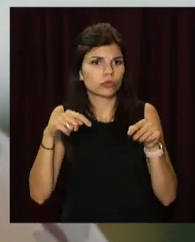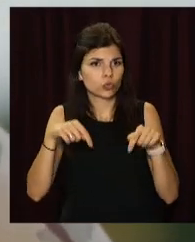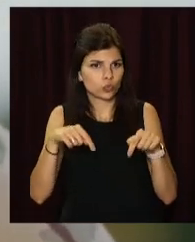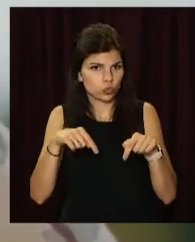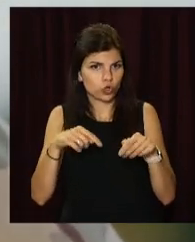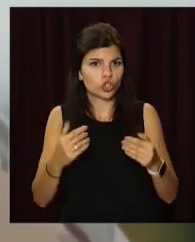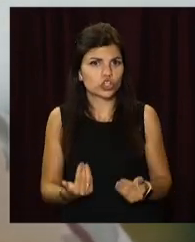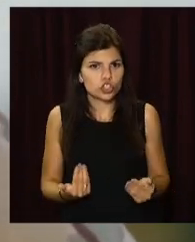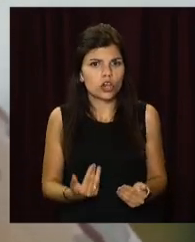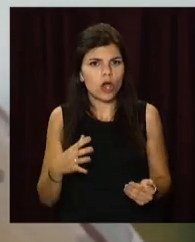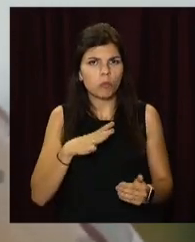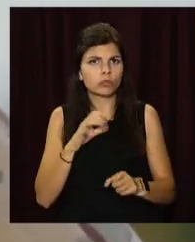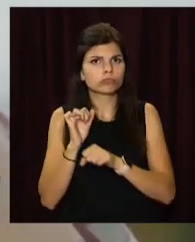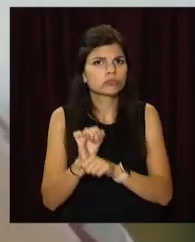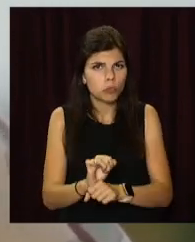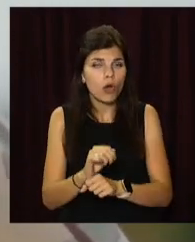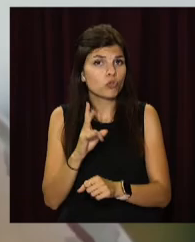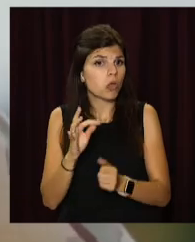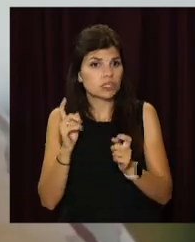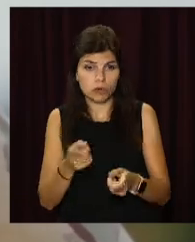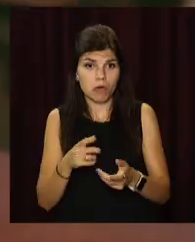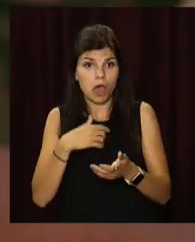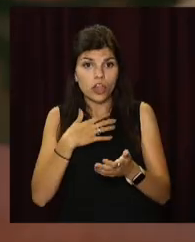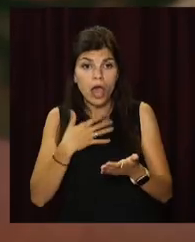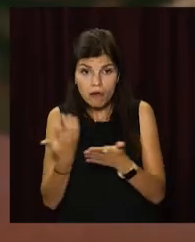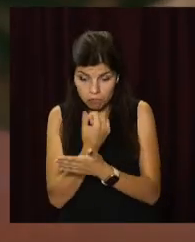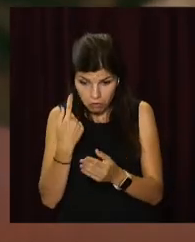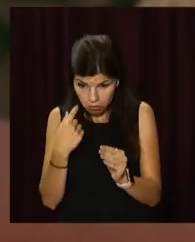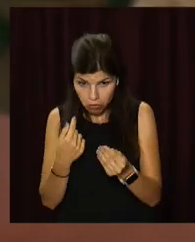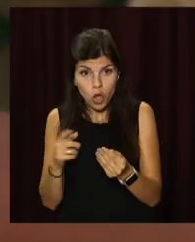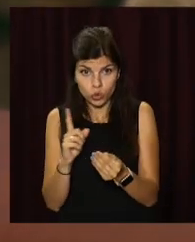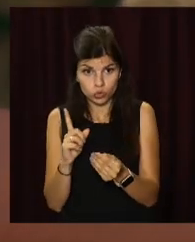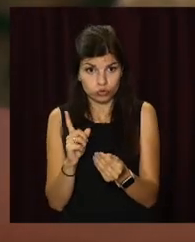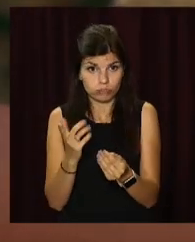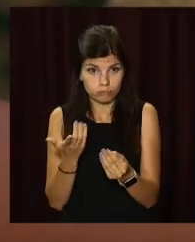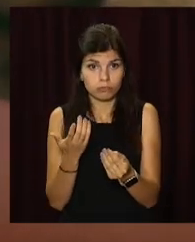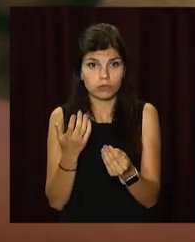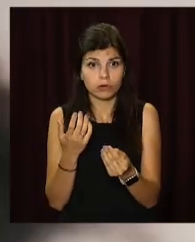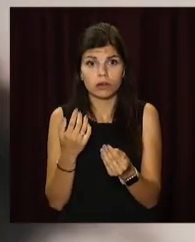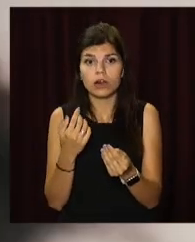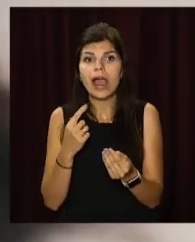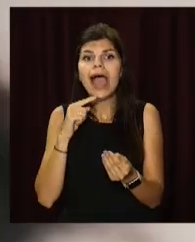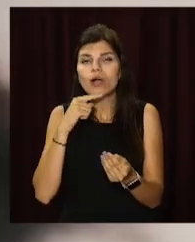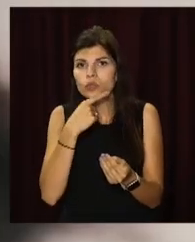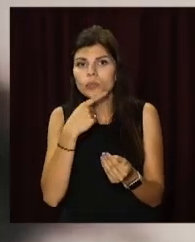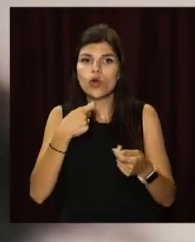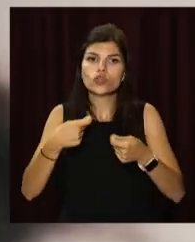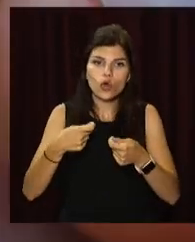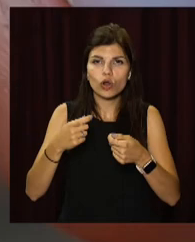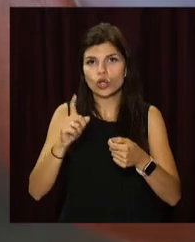степах життя завмерло, але насправді от наші знахідки говорять про те, що все ж таки торгівельні і економічні